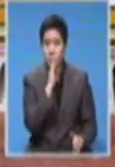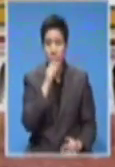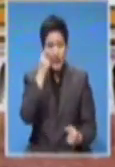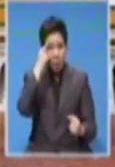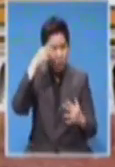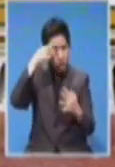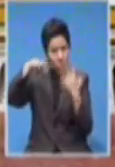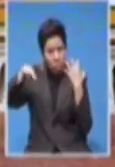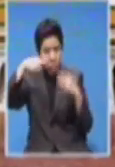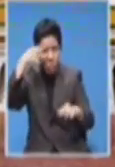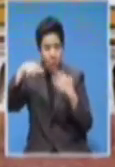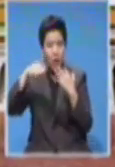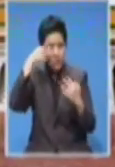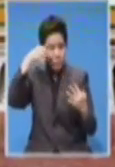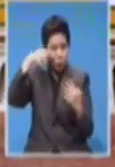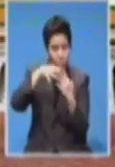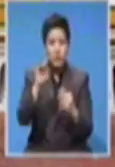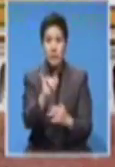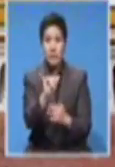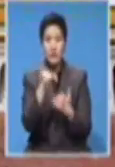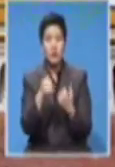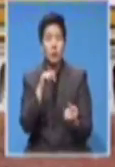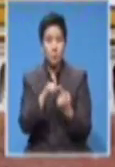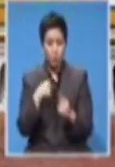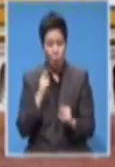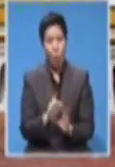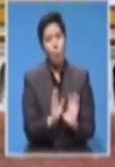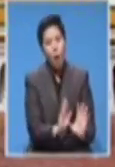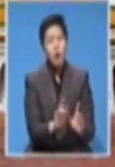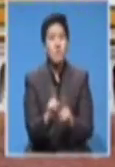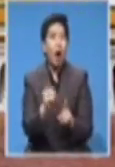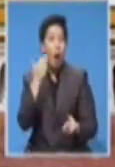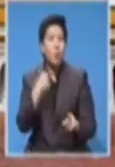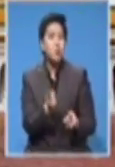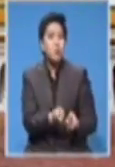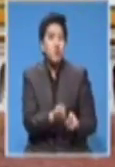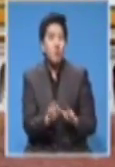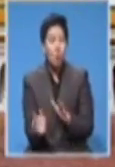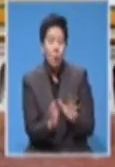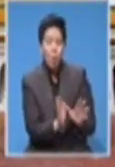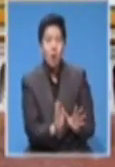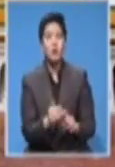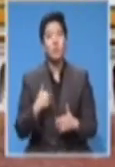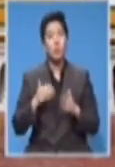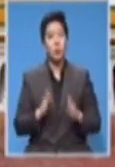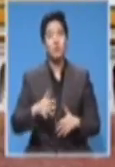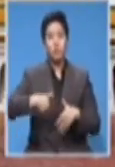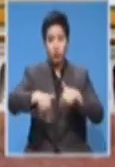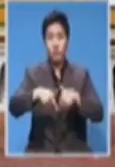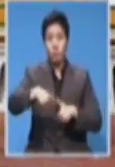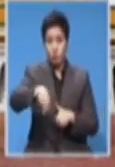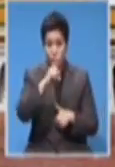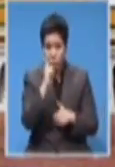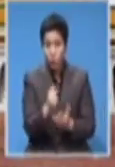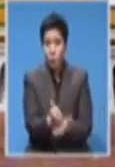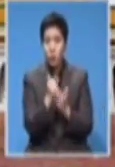รงกันอยู่คือคิดแต่เพียงว่าเราก็จะต้องรักษาทุกอย่างให้เหมือนเดิมประชาชนทุกคนก็มีส่วนที่จะต้องกำหนด